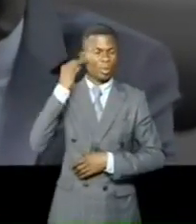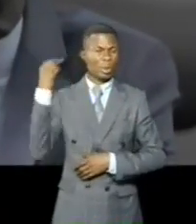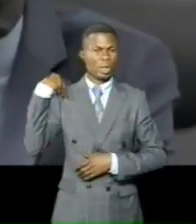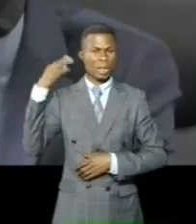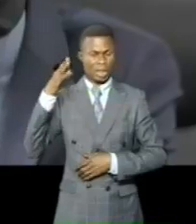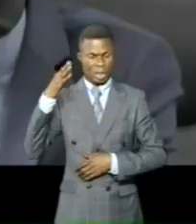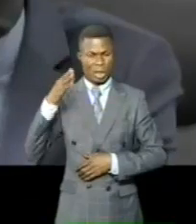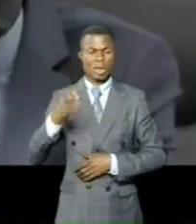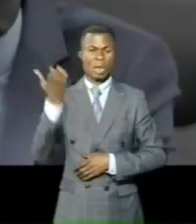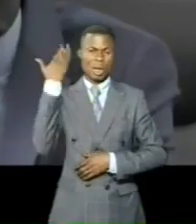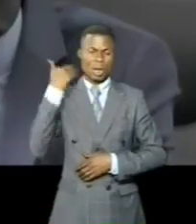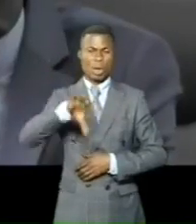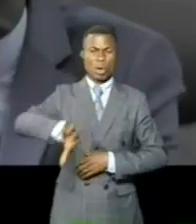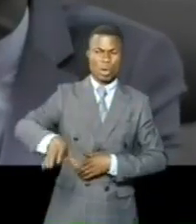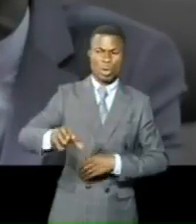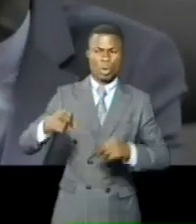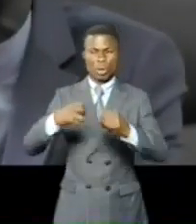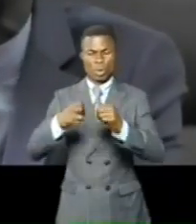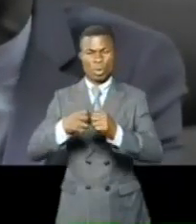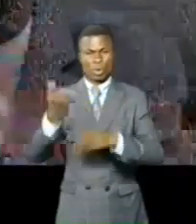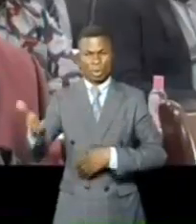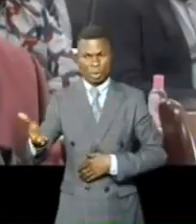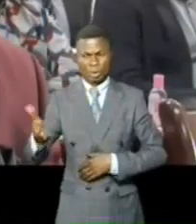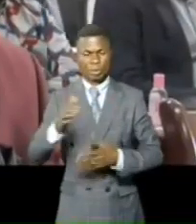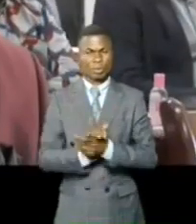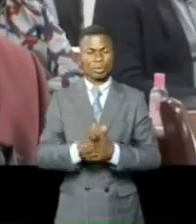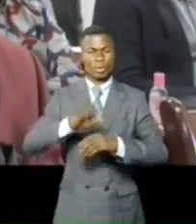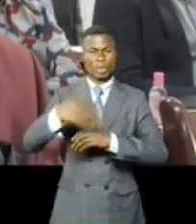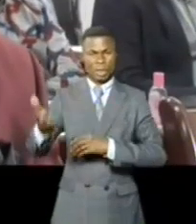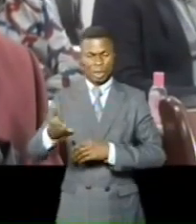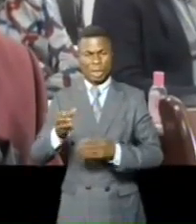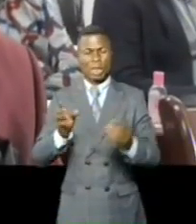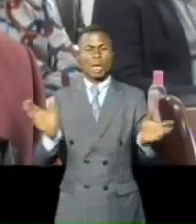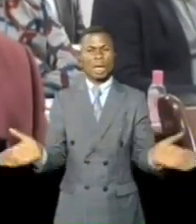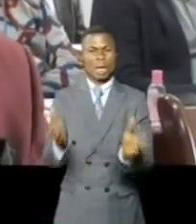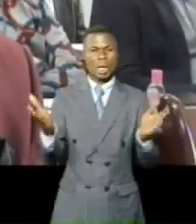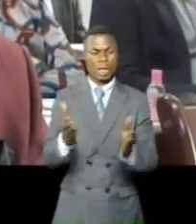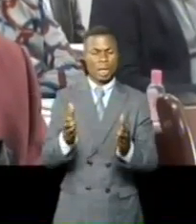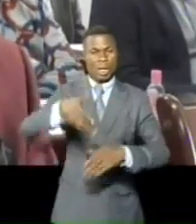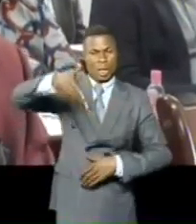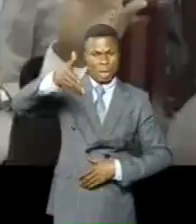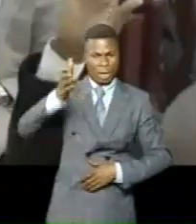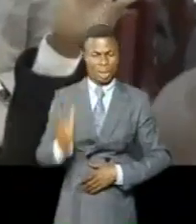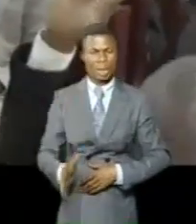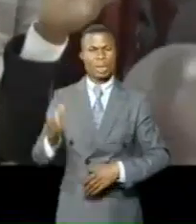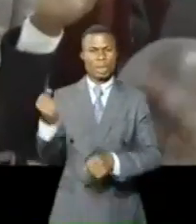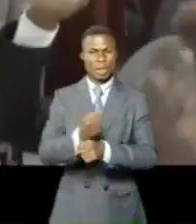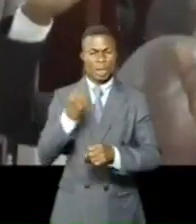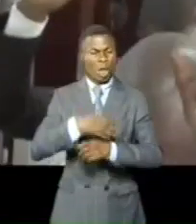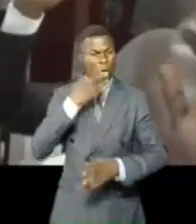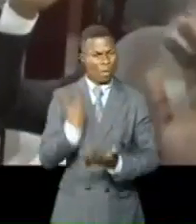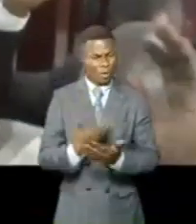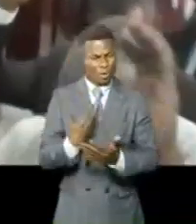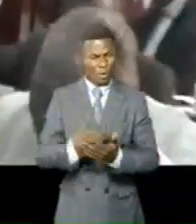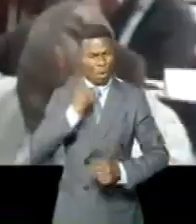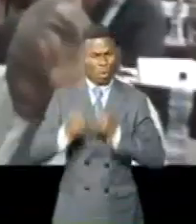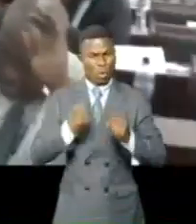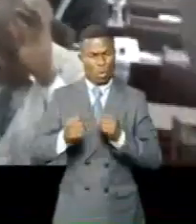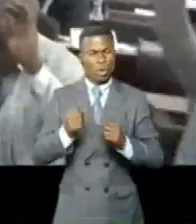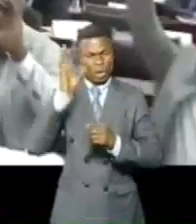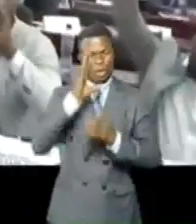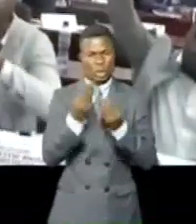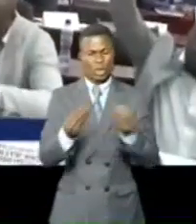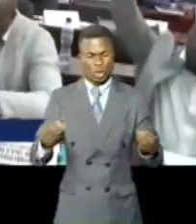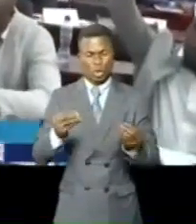des hydrocarbures, Rubens Mikindo Muhima. Après avoir encouragé les experts de travailler d'arrache-pied pour des